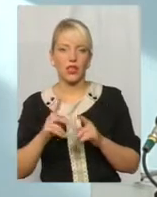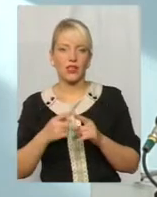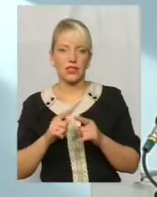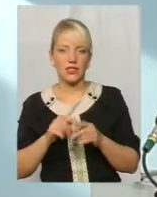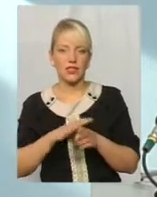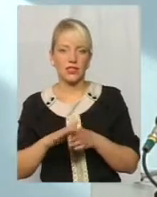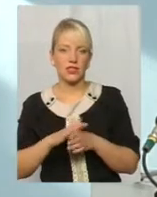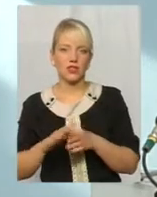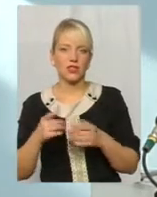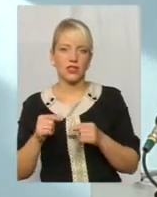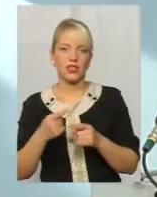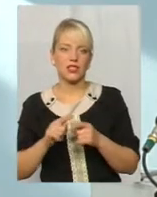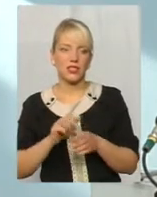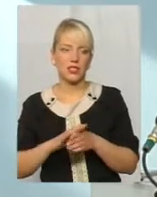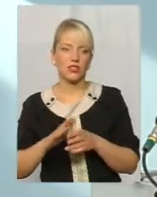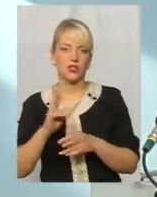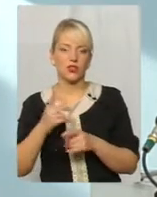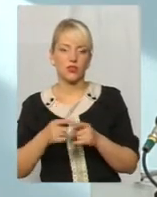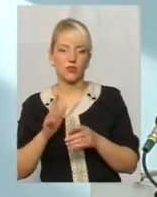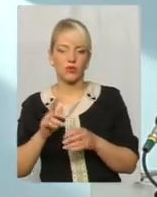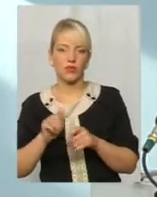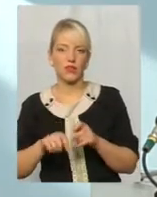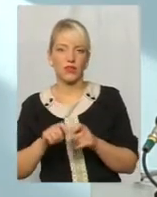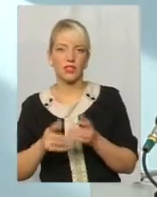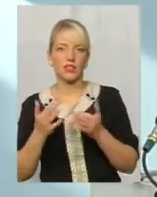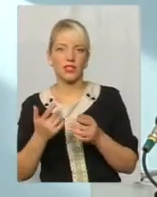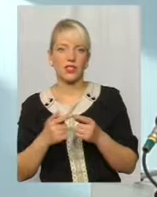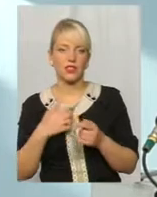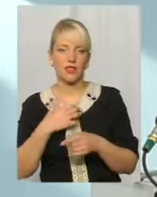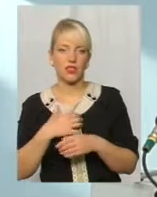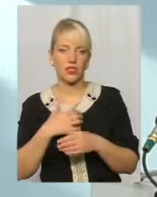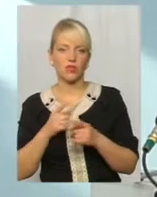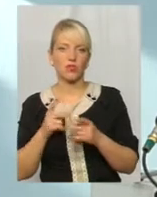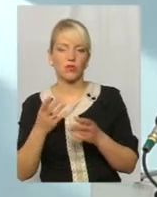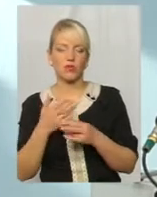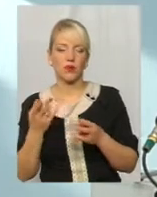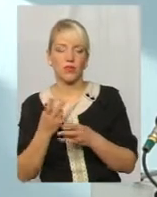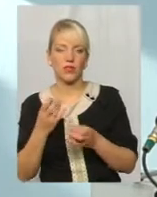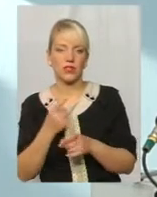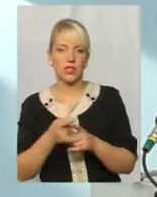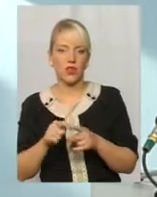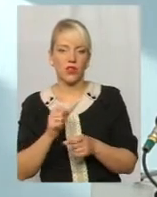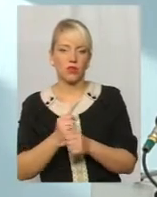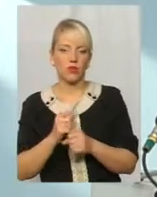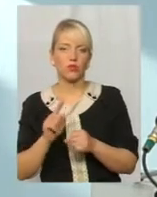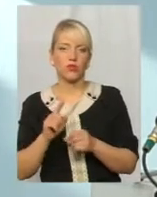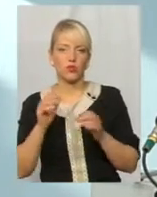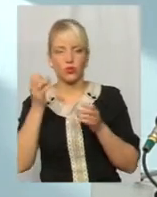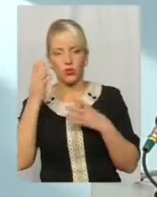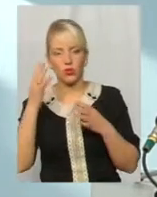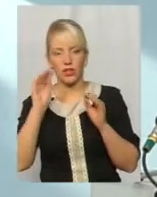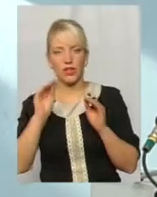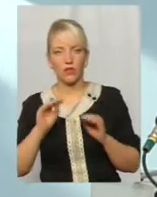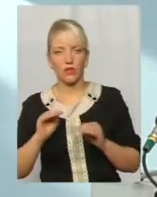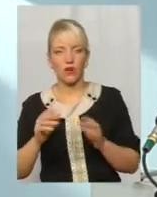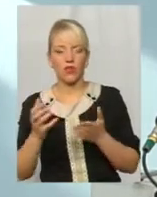здійснюється, хто це буде перевіряти, наскільки це важливо, чому ми маємо це робити, тому що культура декларування доходів в